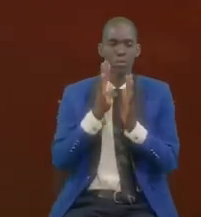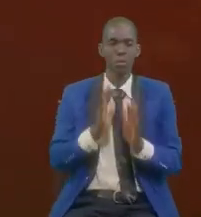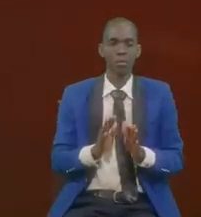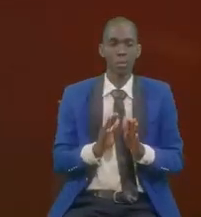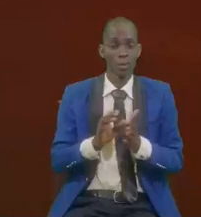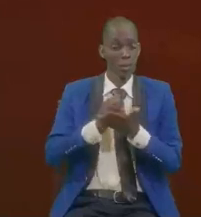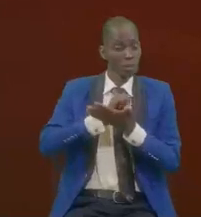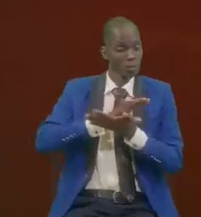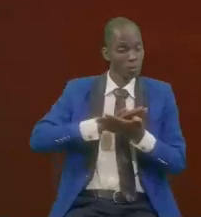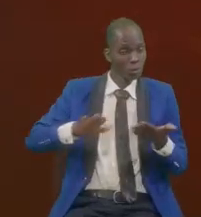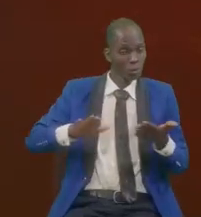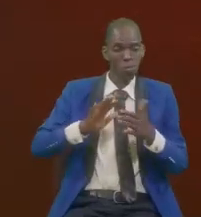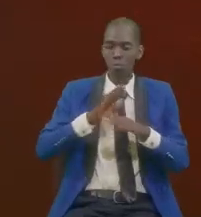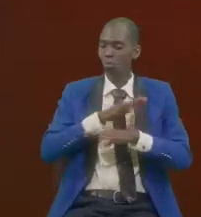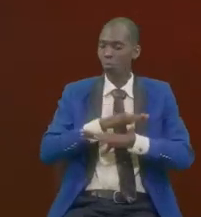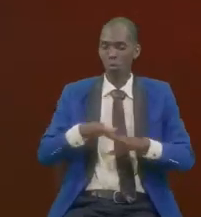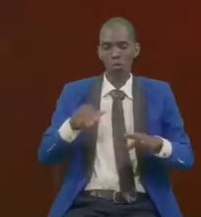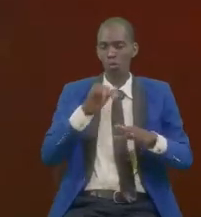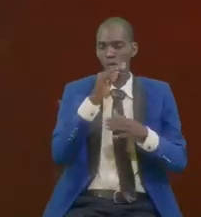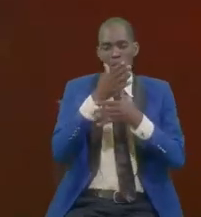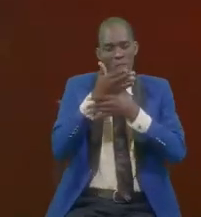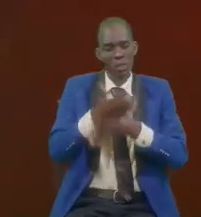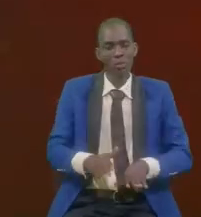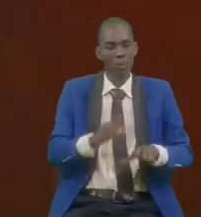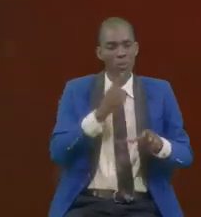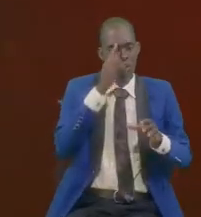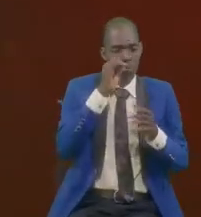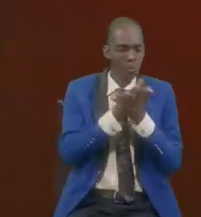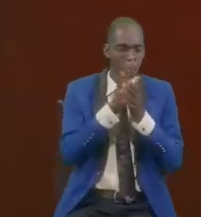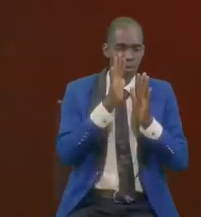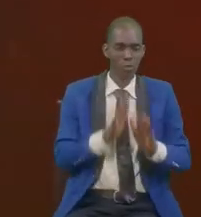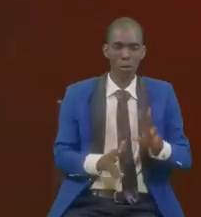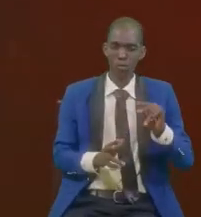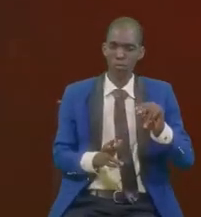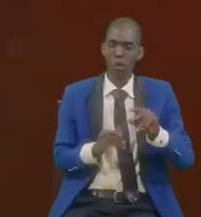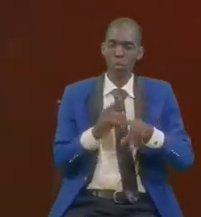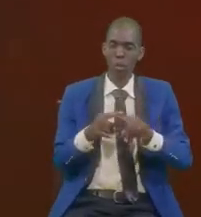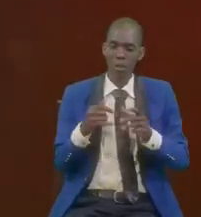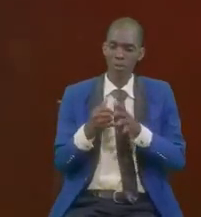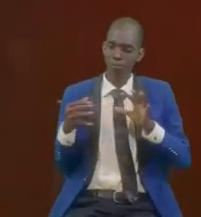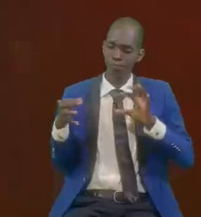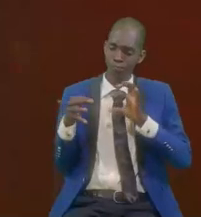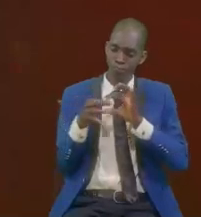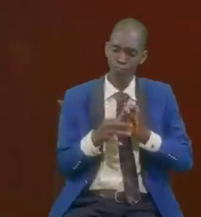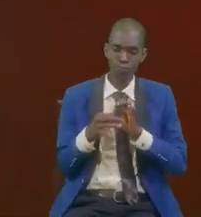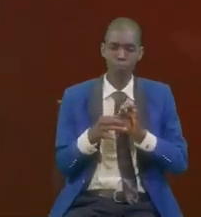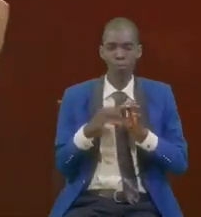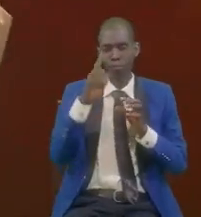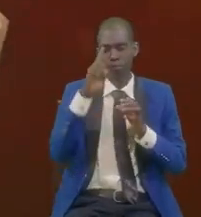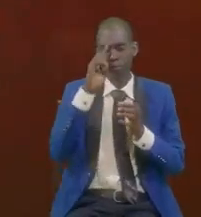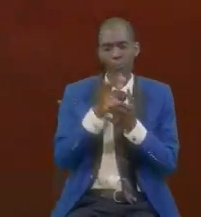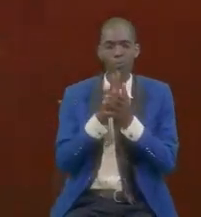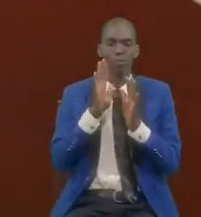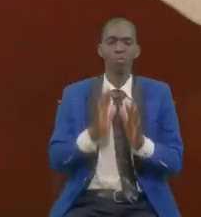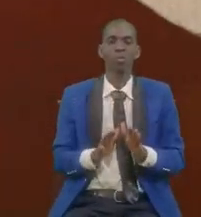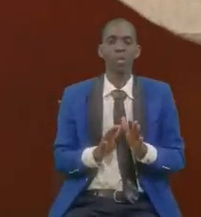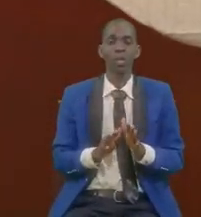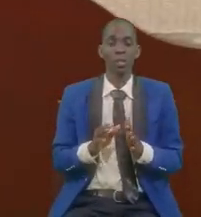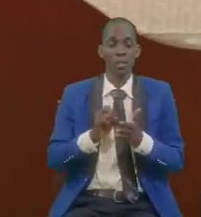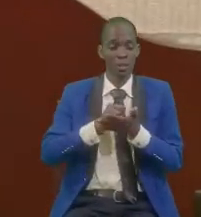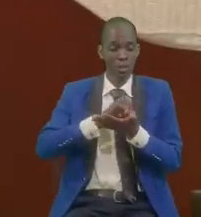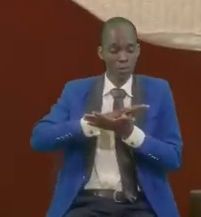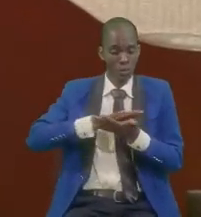ne divise pas les croyants, mais il les unit. La sanctification